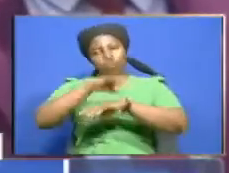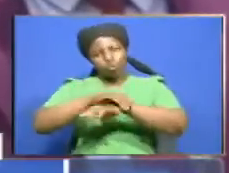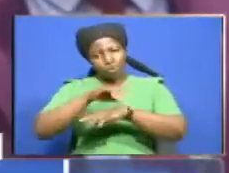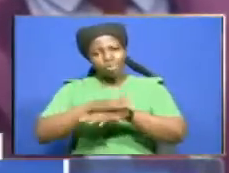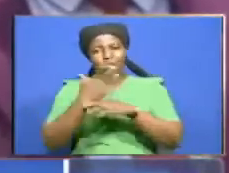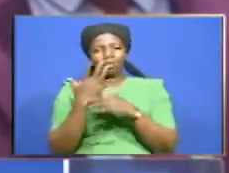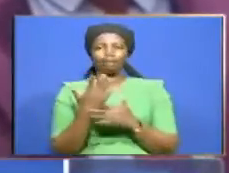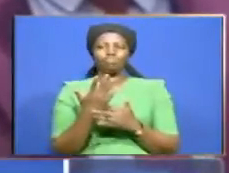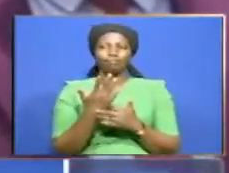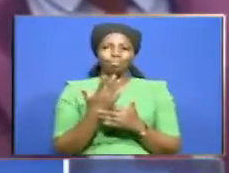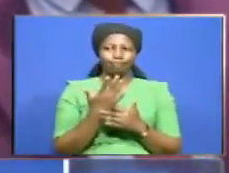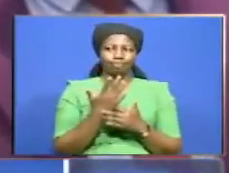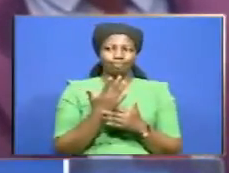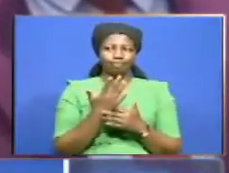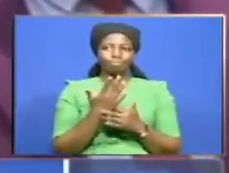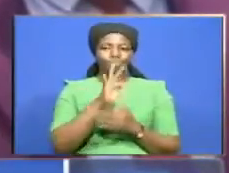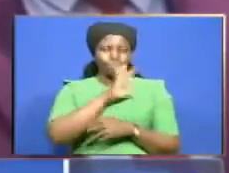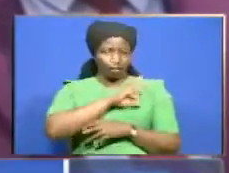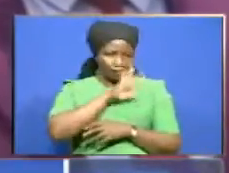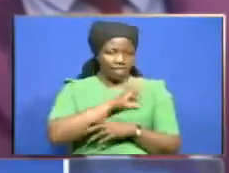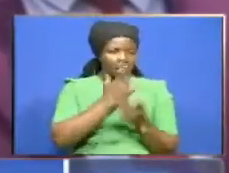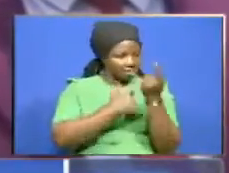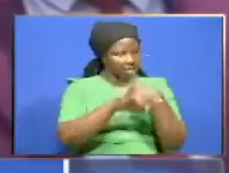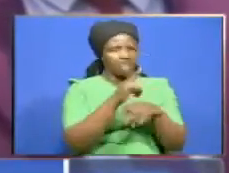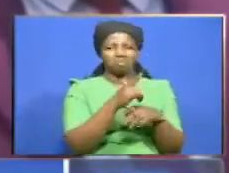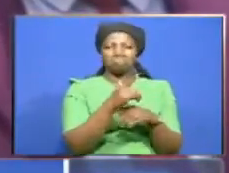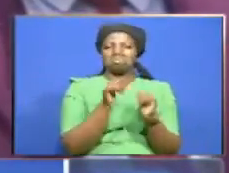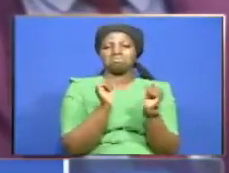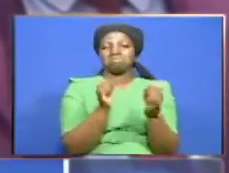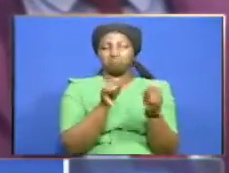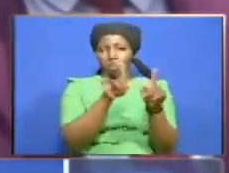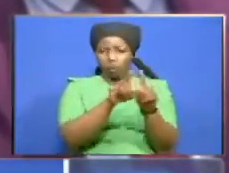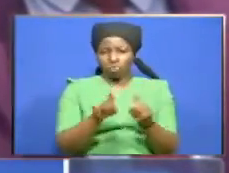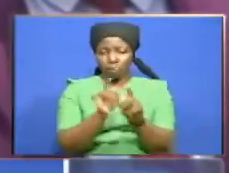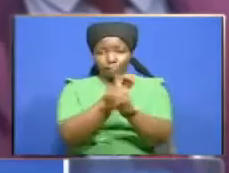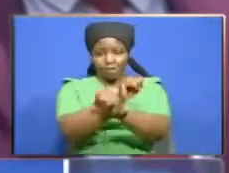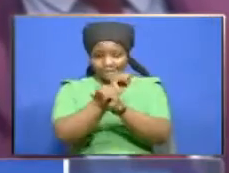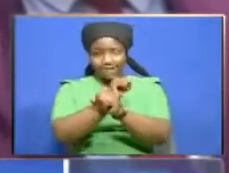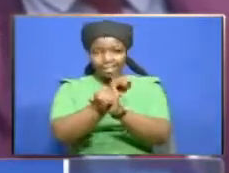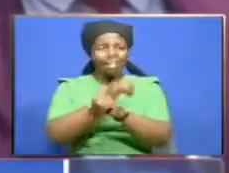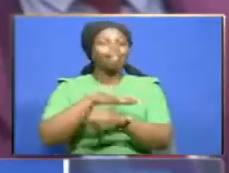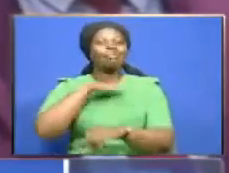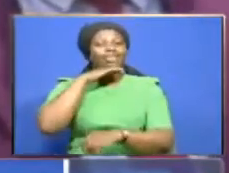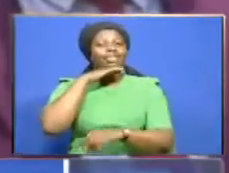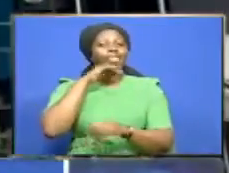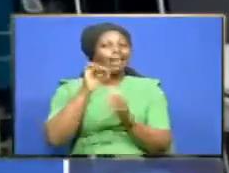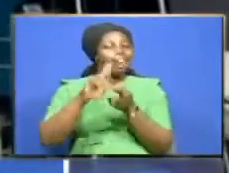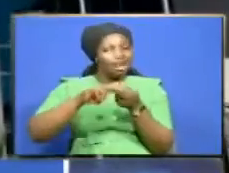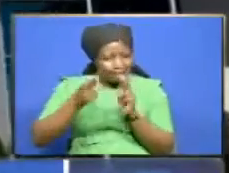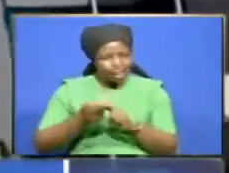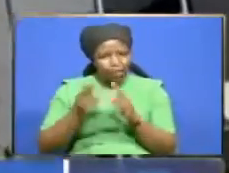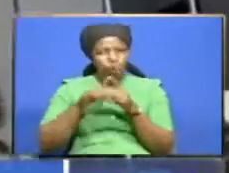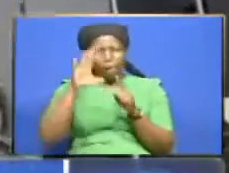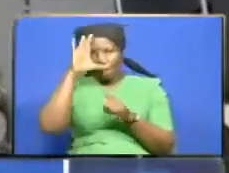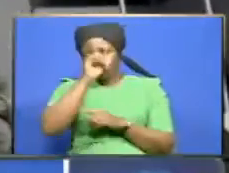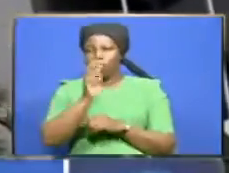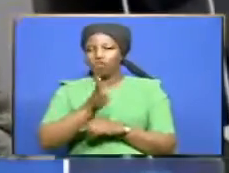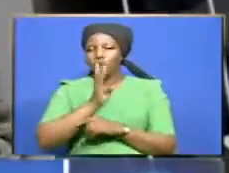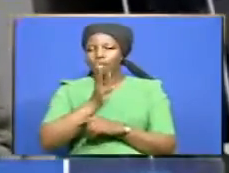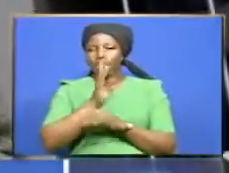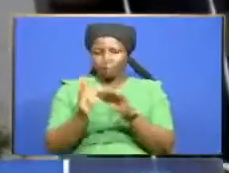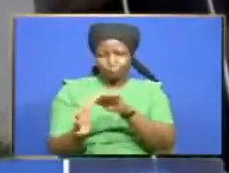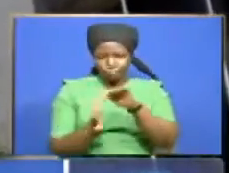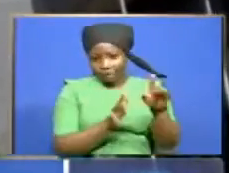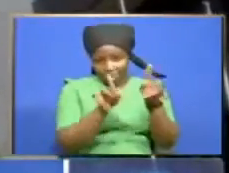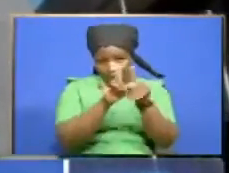katika kuuza kwao wapate bei nzuri, na pia kuzuia vifo ambavyo vinatokana na ukosefu wa maji na kadhalika. Wakati huo,